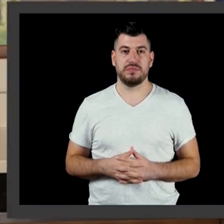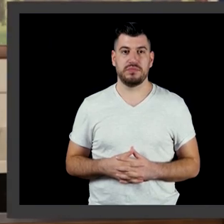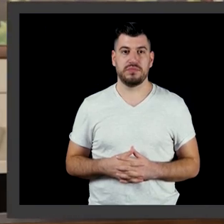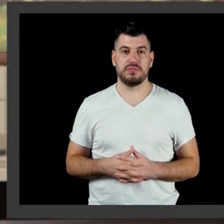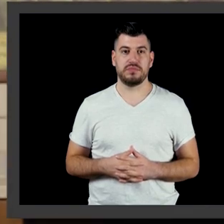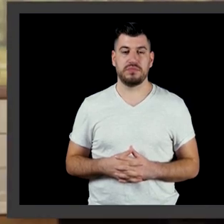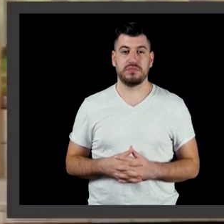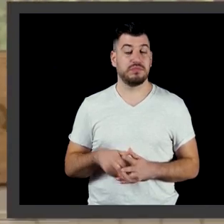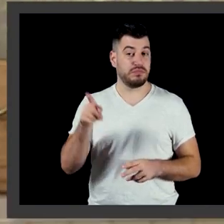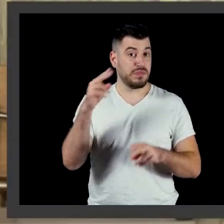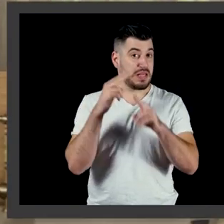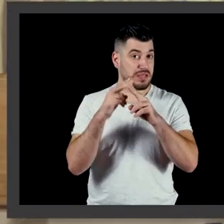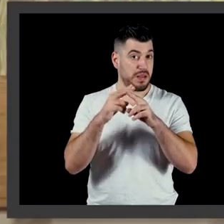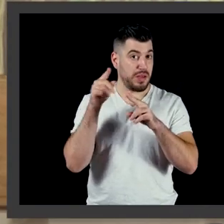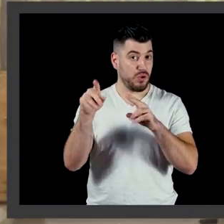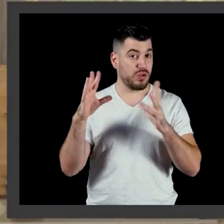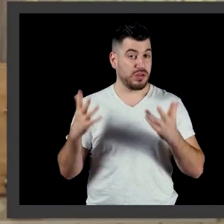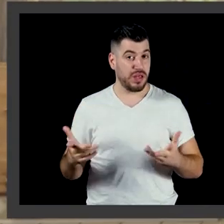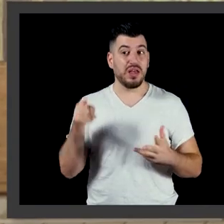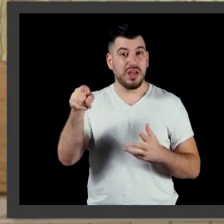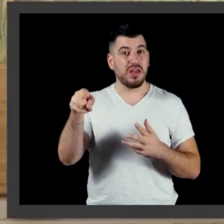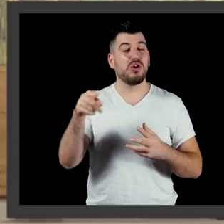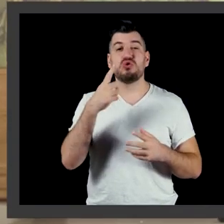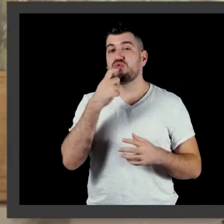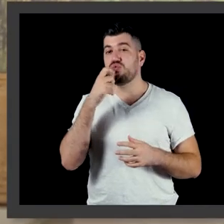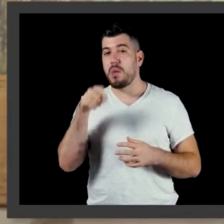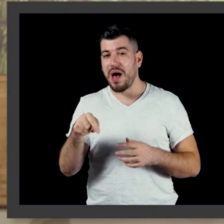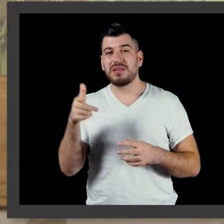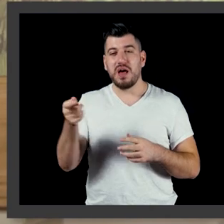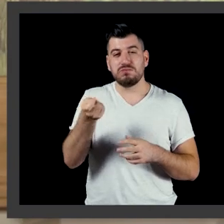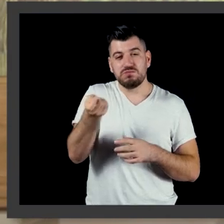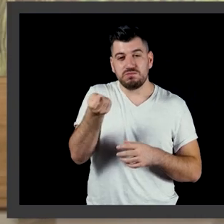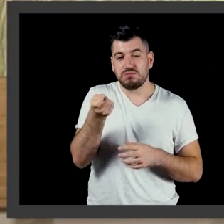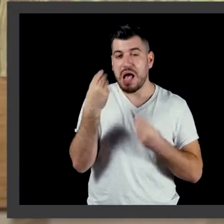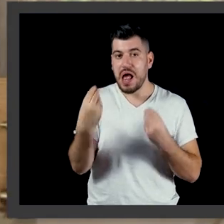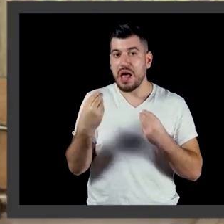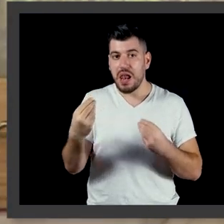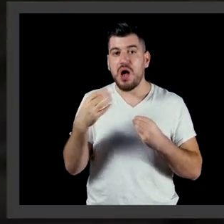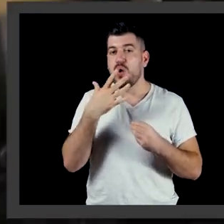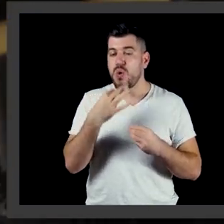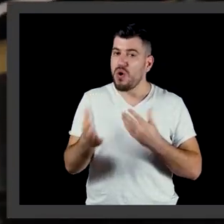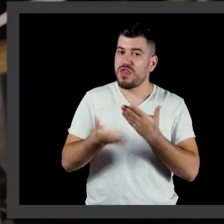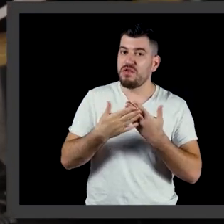Είναι πολύ σημαντικό να σοτάρουμε καλά τώρα την πάστα ντομάτας γιατί θα δώσει πολύ ωραίο σώμα στη συνέχεια στον κιμά μας.